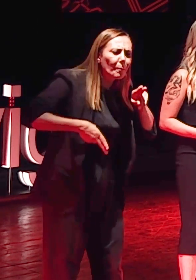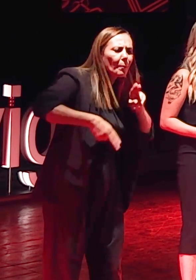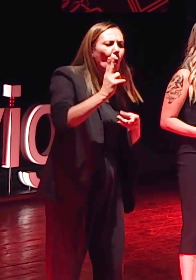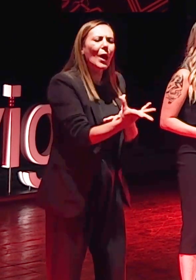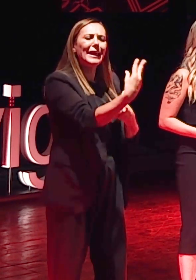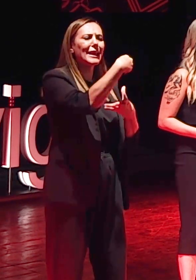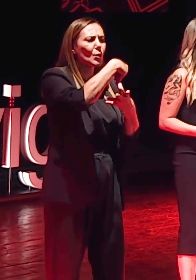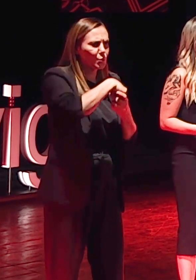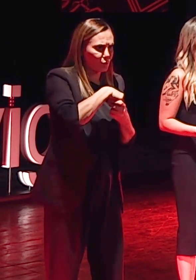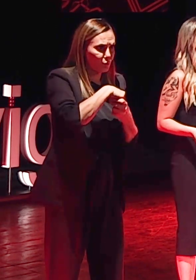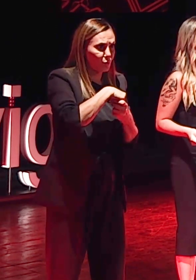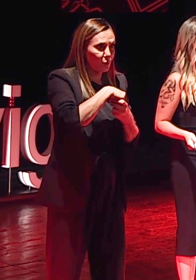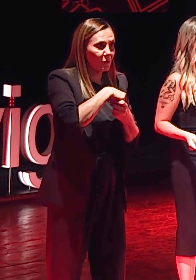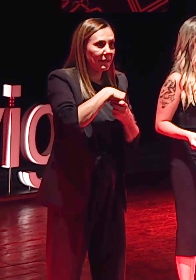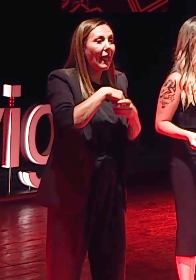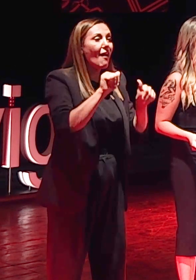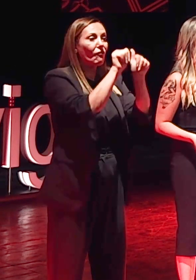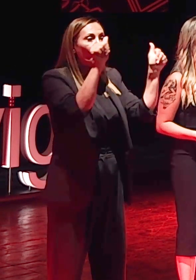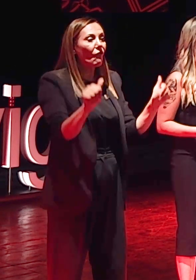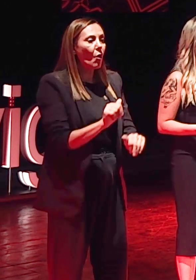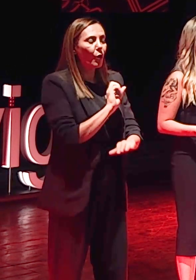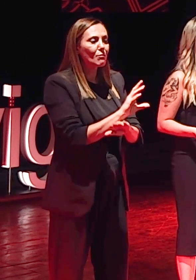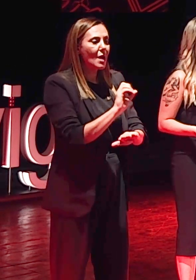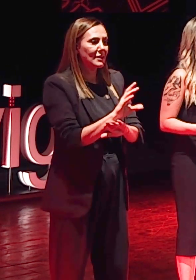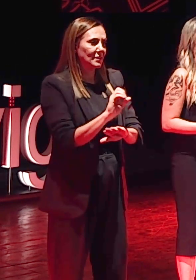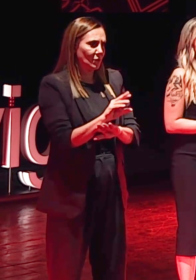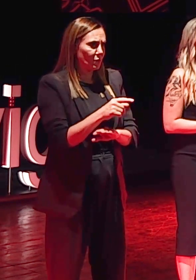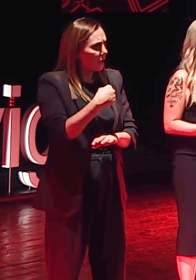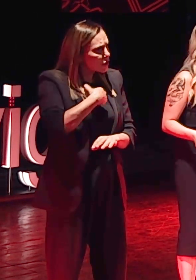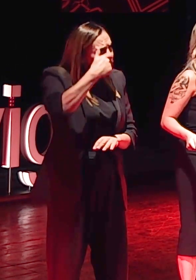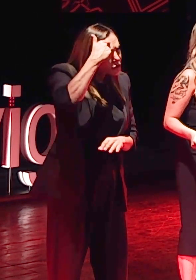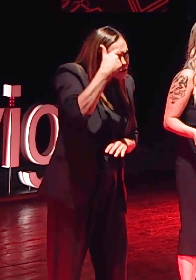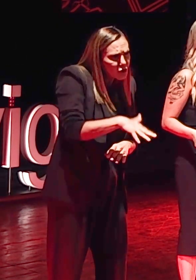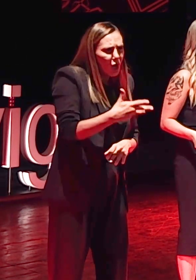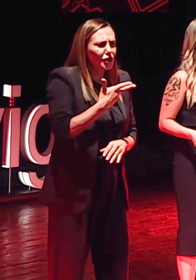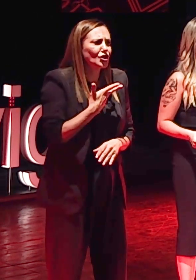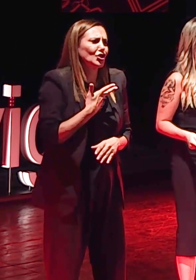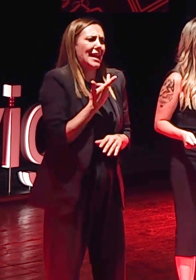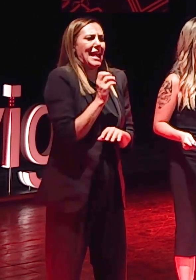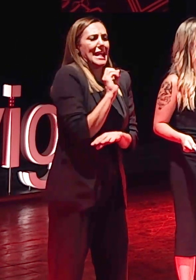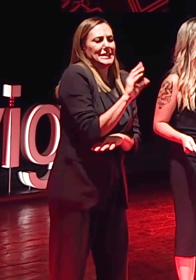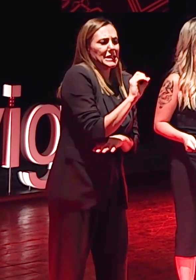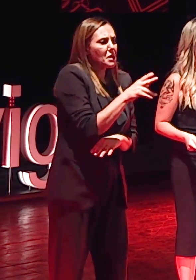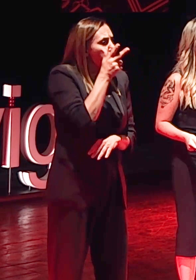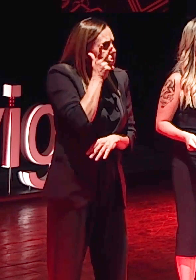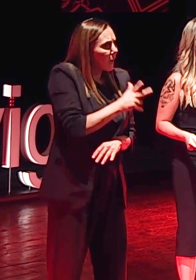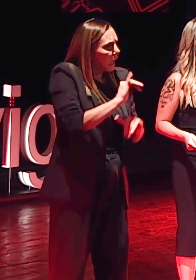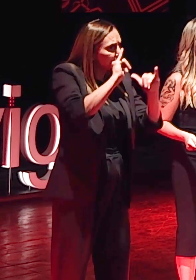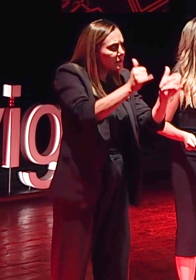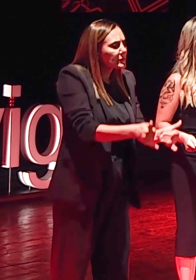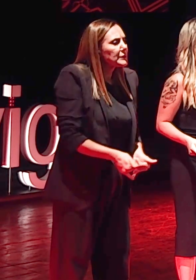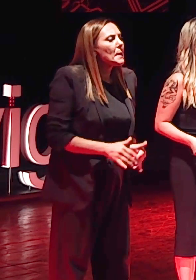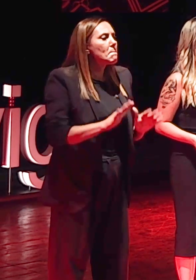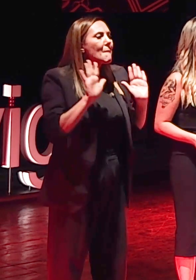inclusione e di formazione perché so perfettamente che esistono tantissimi inseganti che sanno fare il proprio mestiere